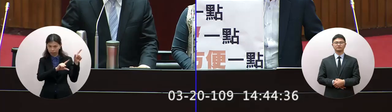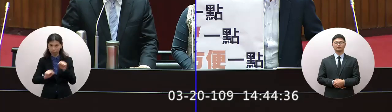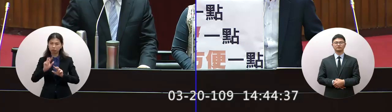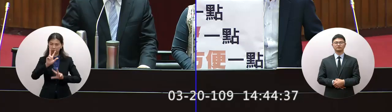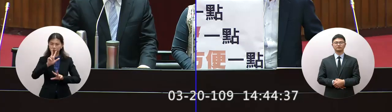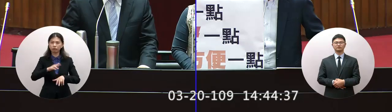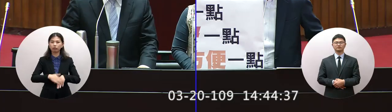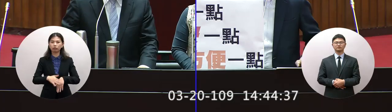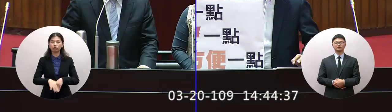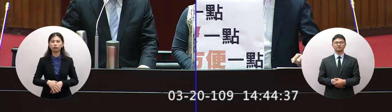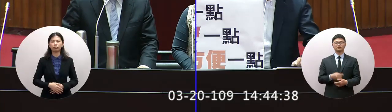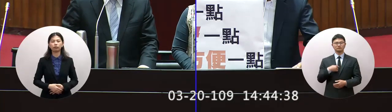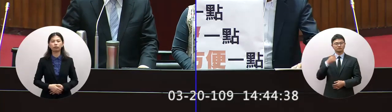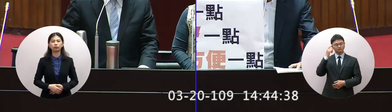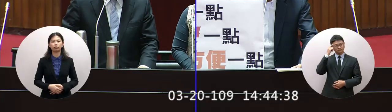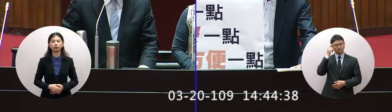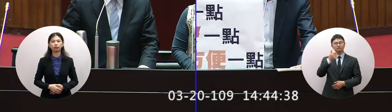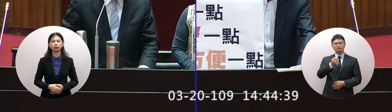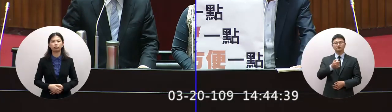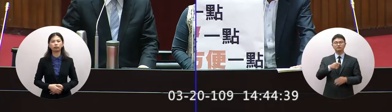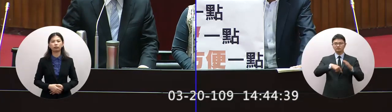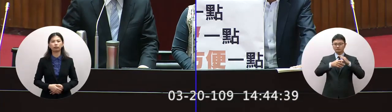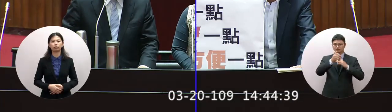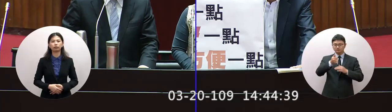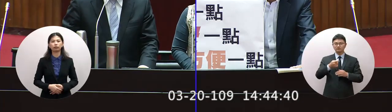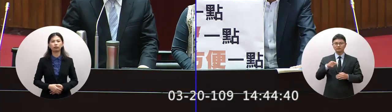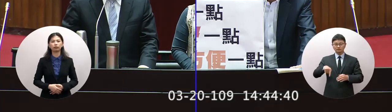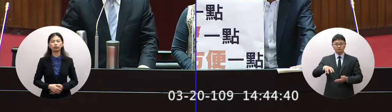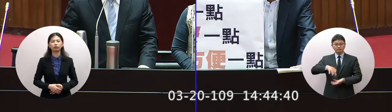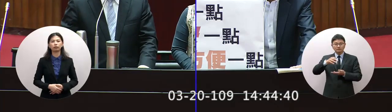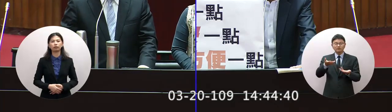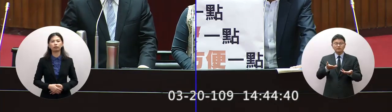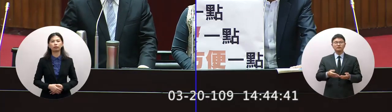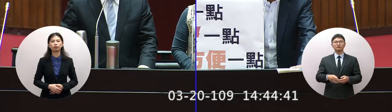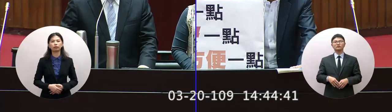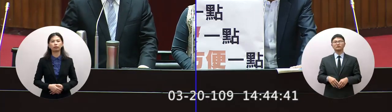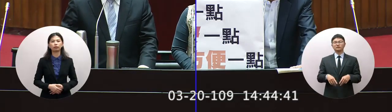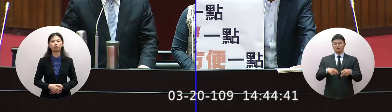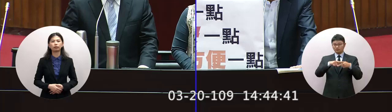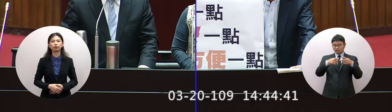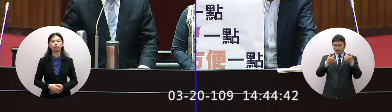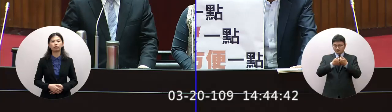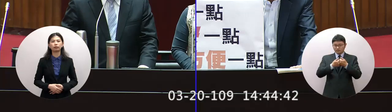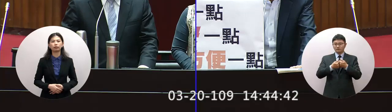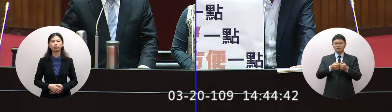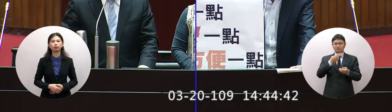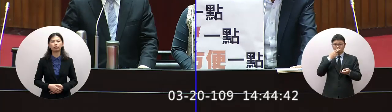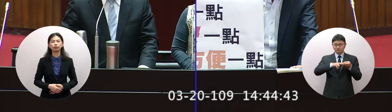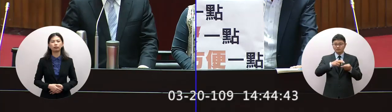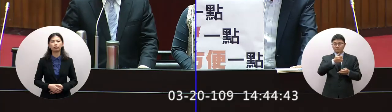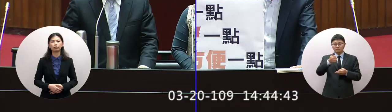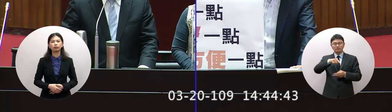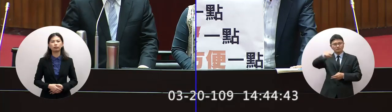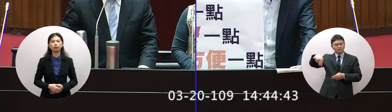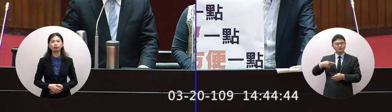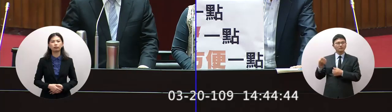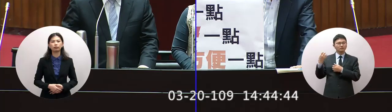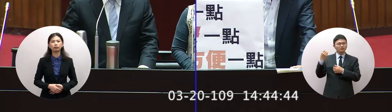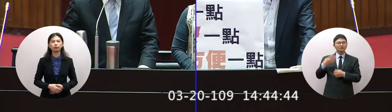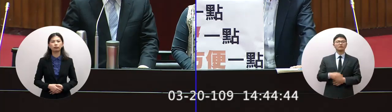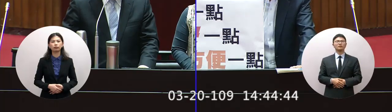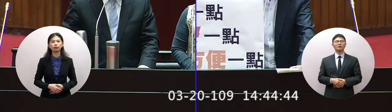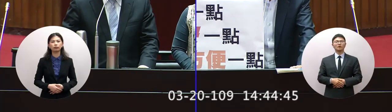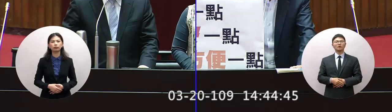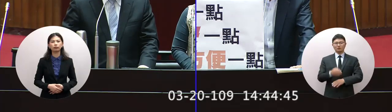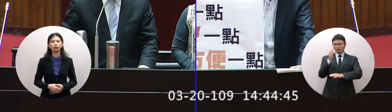到好。 好，我想谢谢院长。为什么要特别讲到？因为这是基层工会邮务室的一个心声呐。就是说，因为毕竟命令的贯